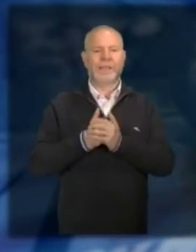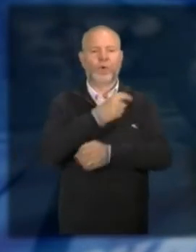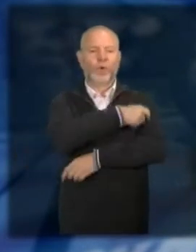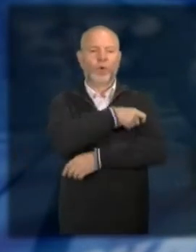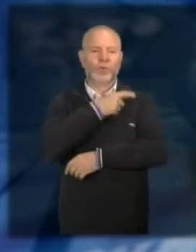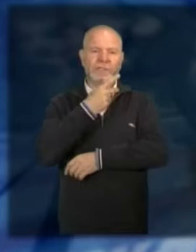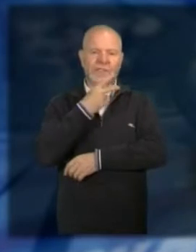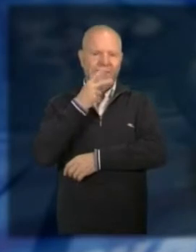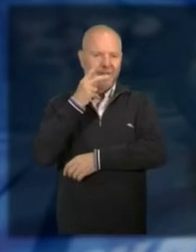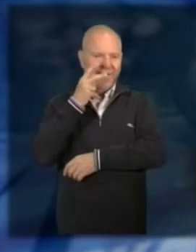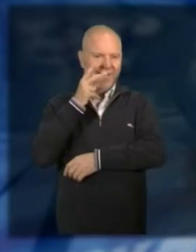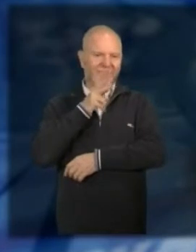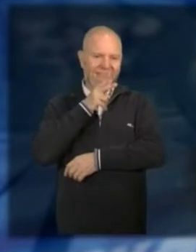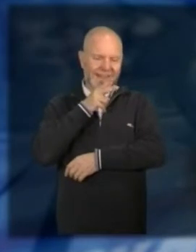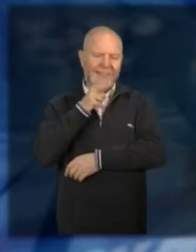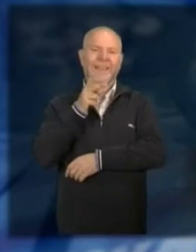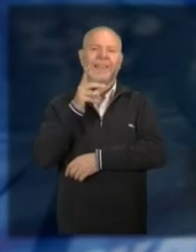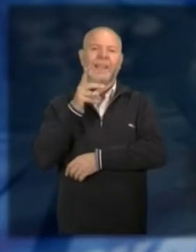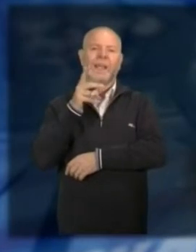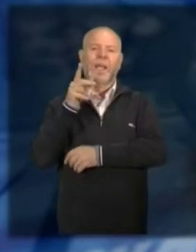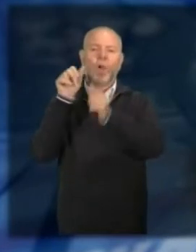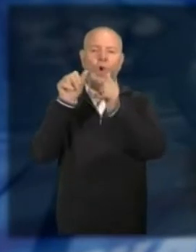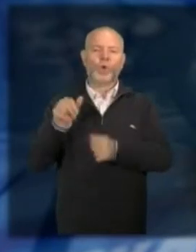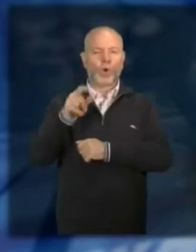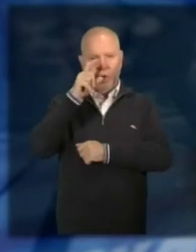Verdi, Contorno Viola, l'ASL,